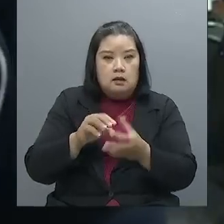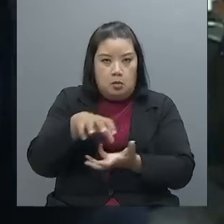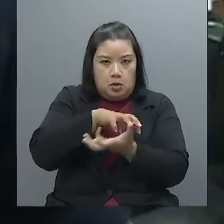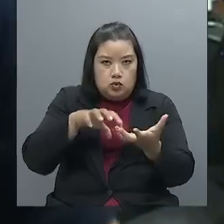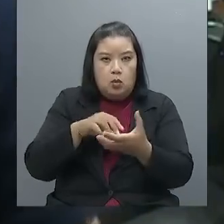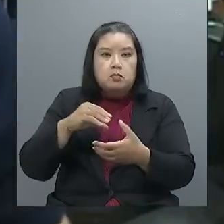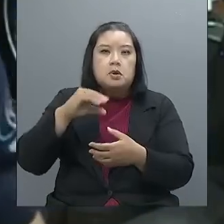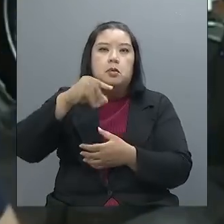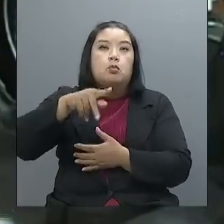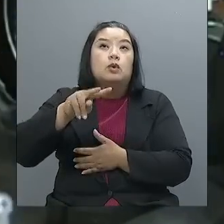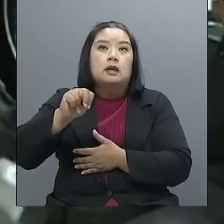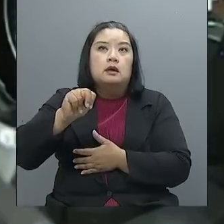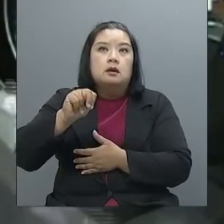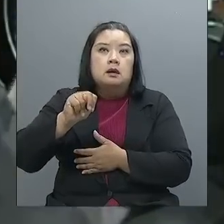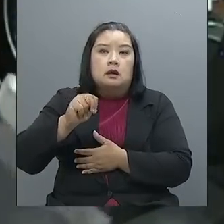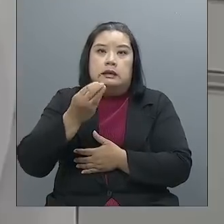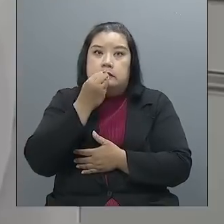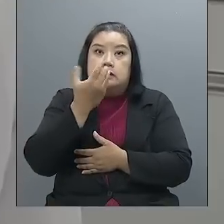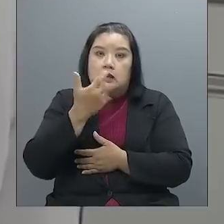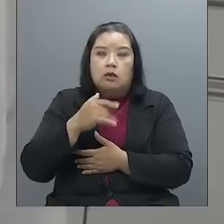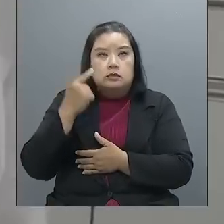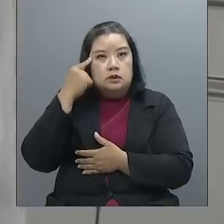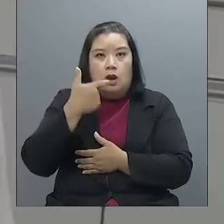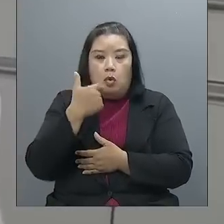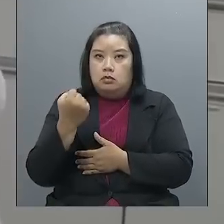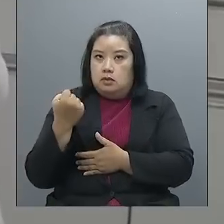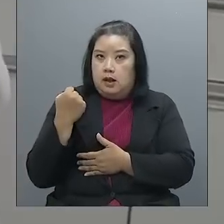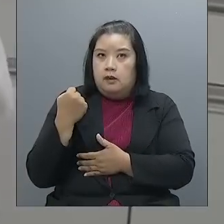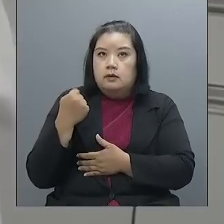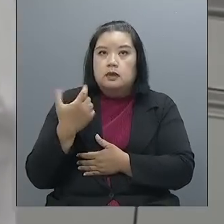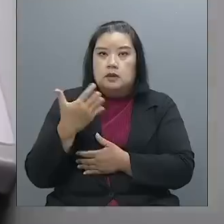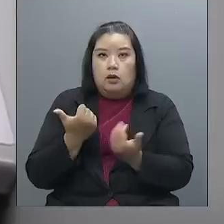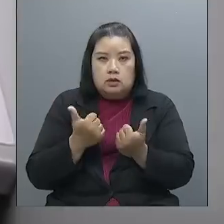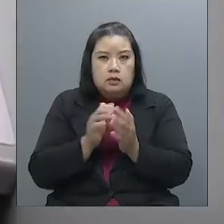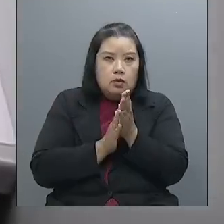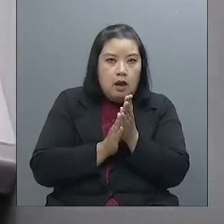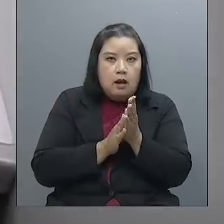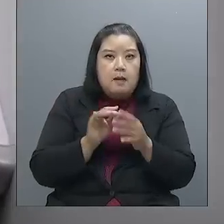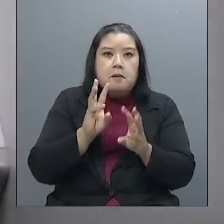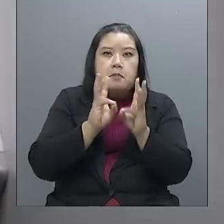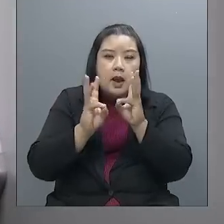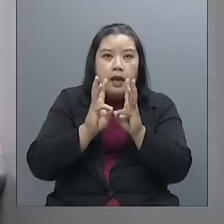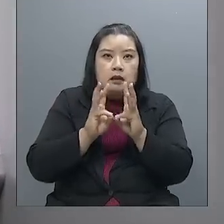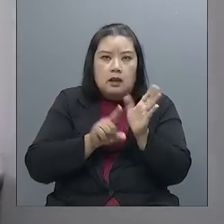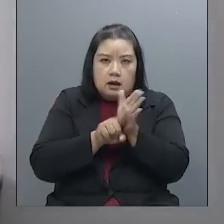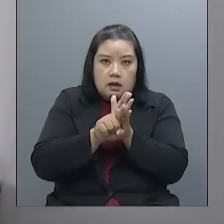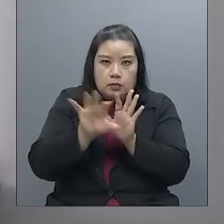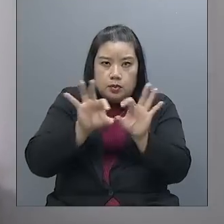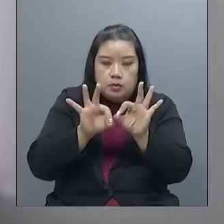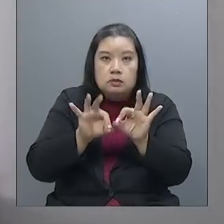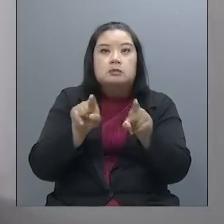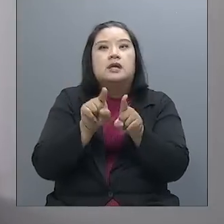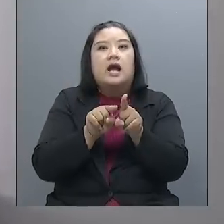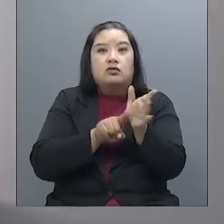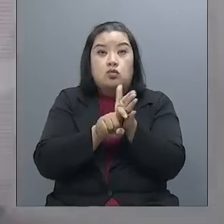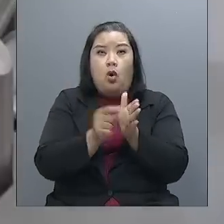าหารสูงแล้วก็ขยายพันธุ์ได้ครั้งละมากๆอย่างต่อเนื่องนะคะซึ่งทีมก็ค่อยๆเลือกแมลงชนิดต่างๆจนเหลือด้วงสาคูค่ะก็เป็นแมลงที่ปล